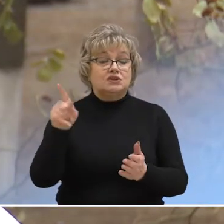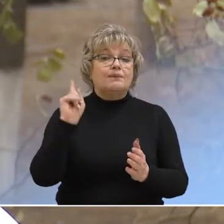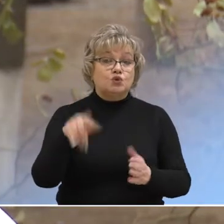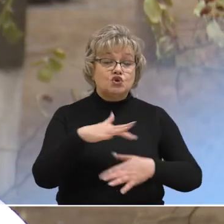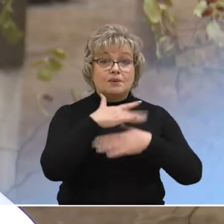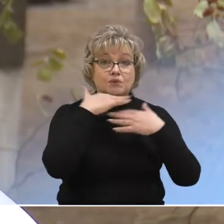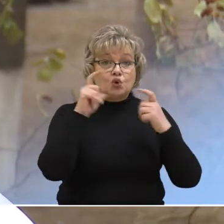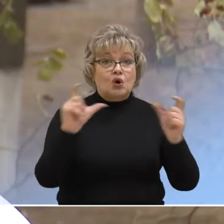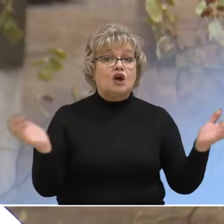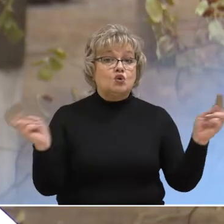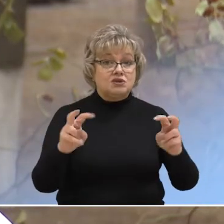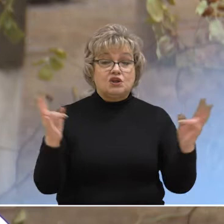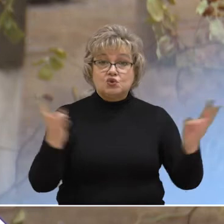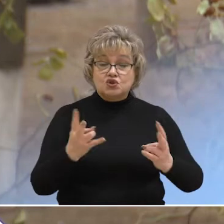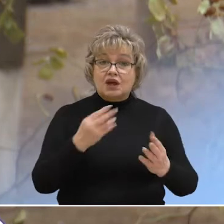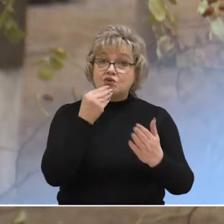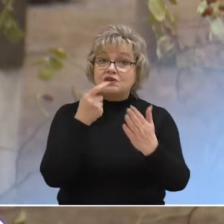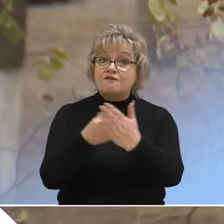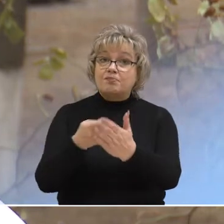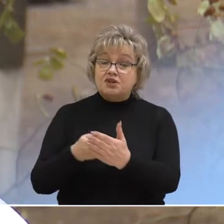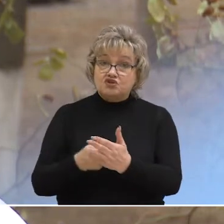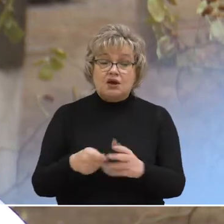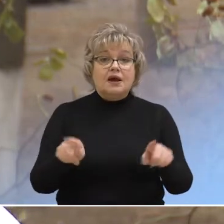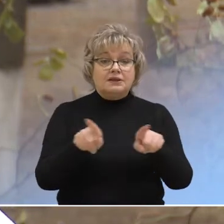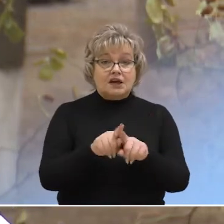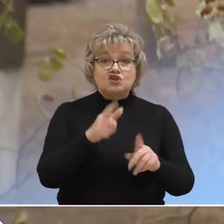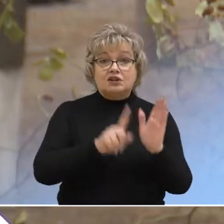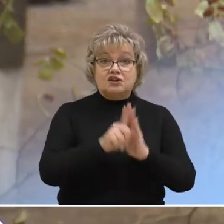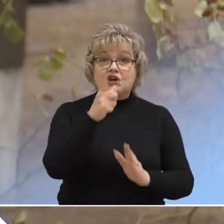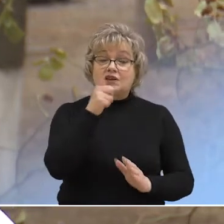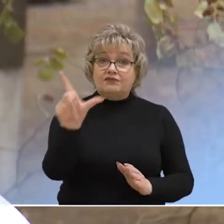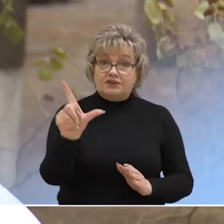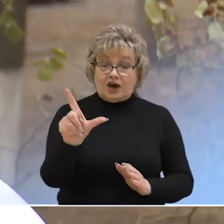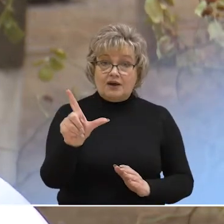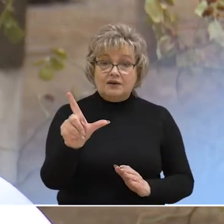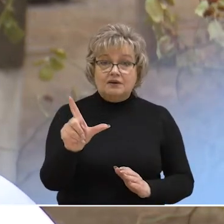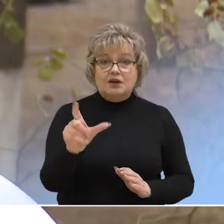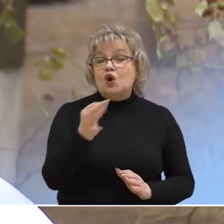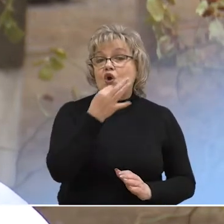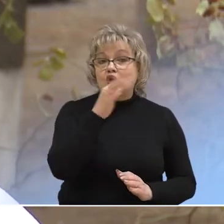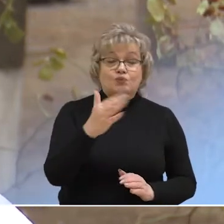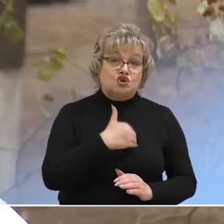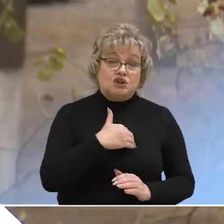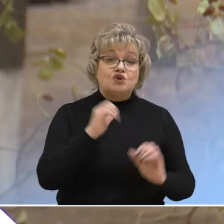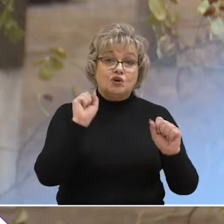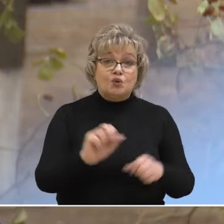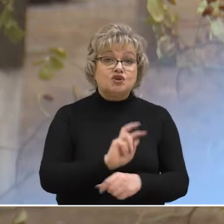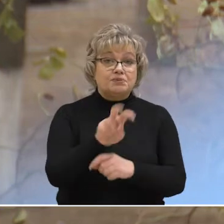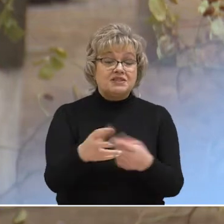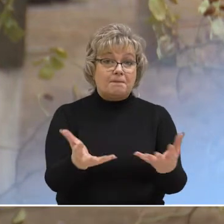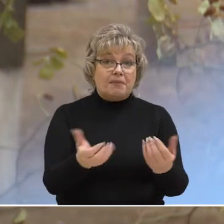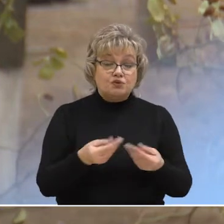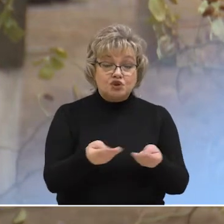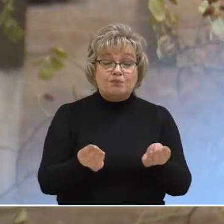людей, которые нуждаются в пище. Также начало в 2 часа дня, и любой желающий может прийти и